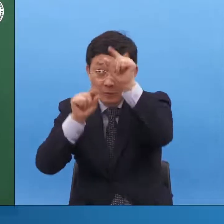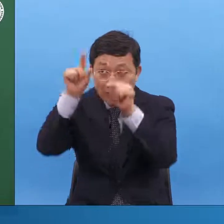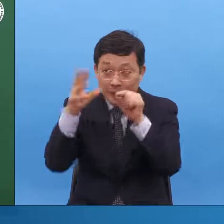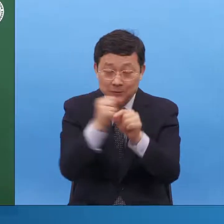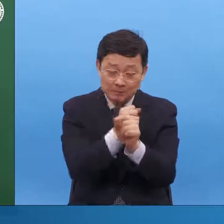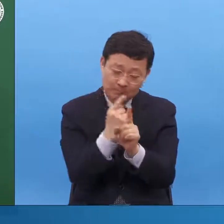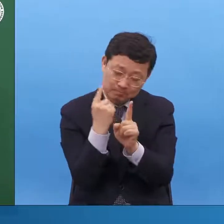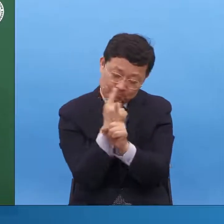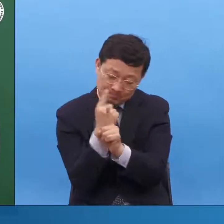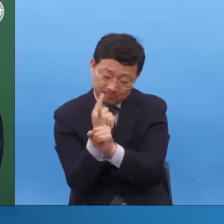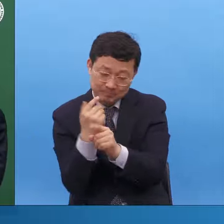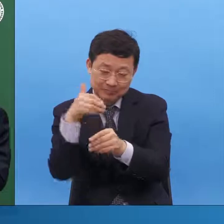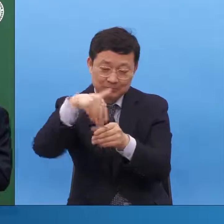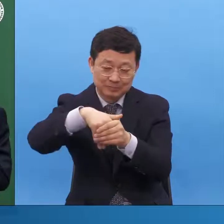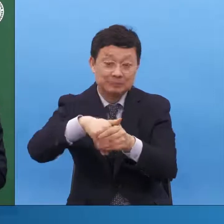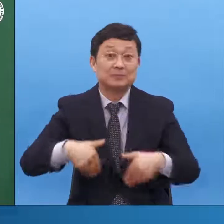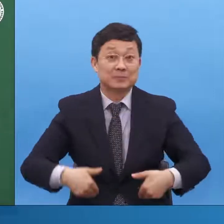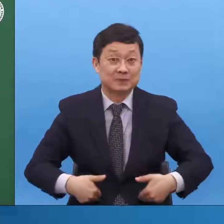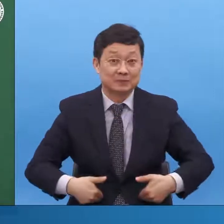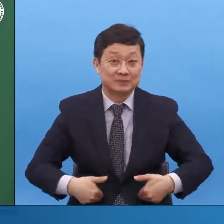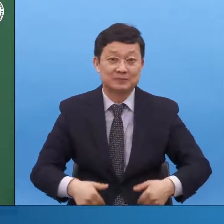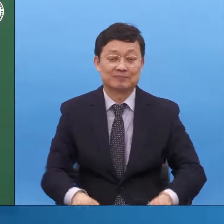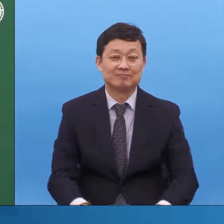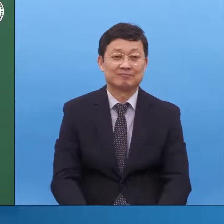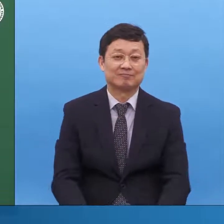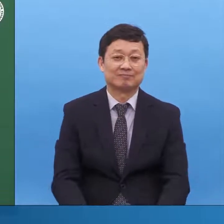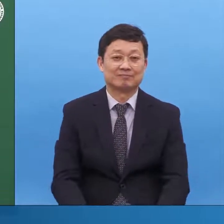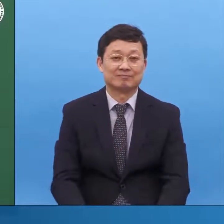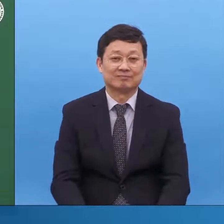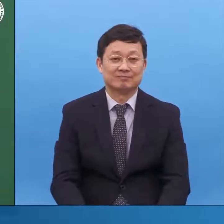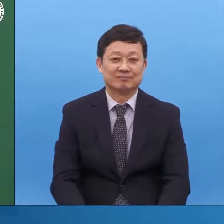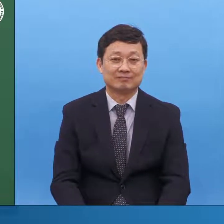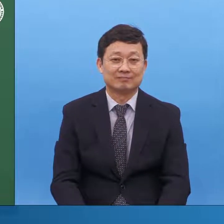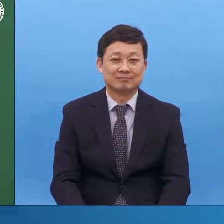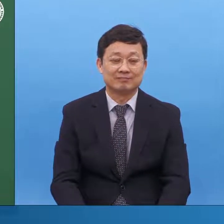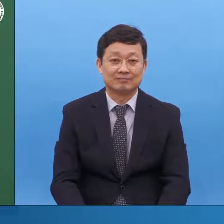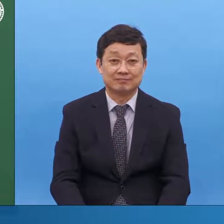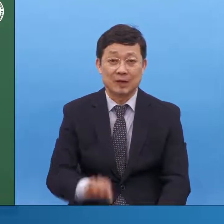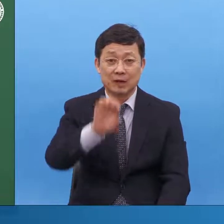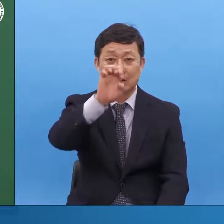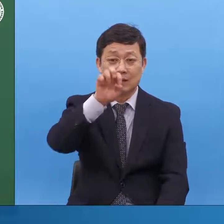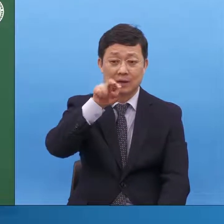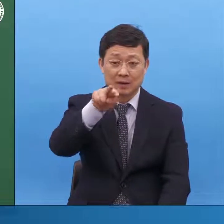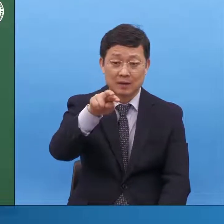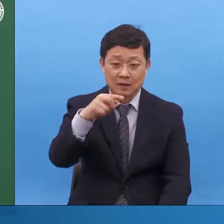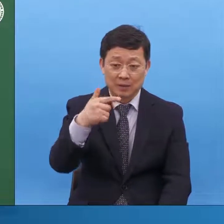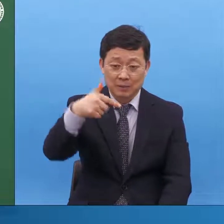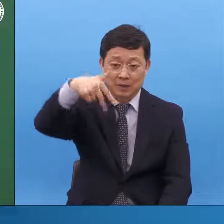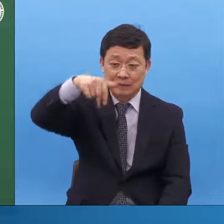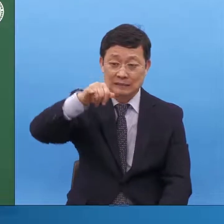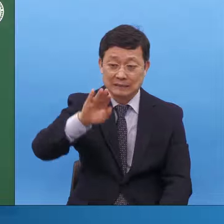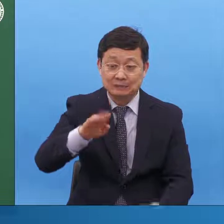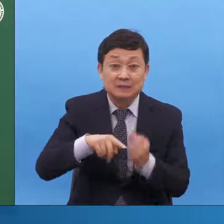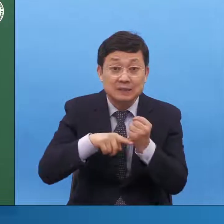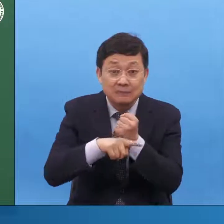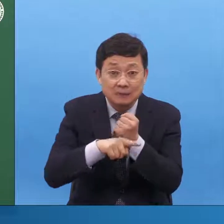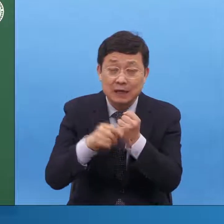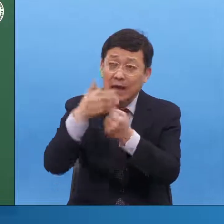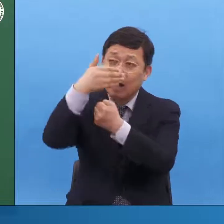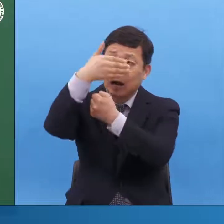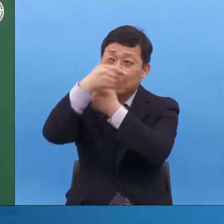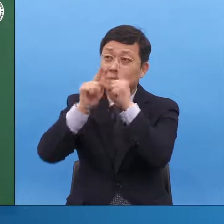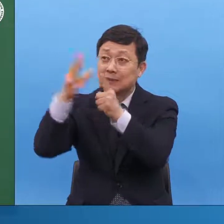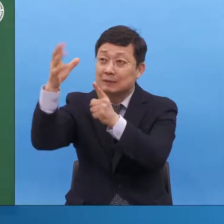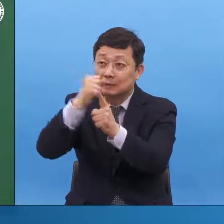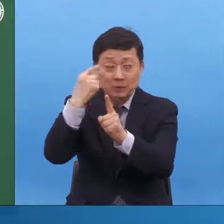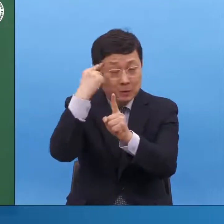to edit. 이게 답니다. This is everything. 여러분이 편집을 쭉 이렇게 하다 보면 딱 답이 나와요. And as you continue to edit, you'll come to your